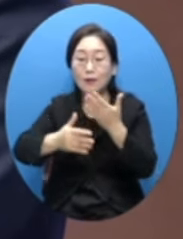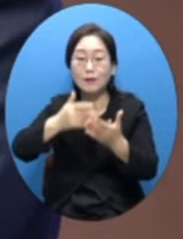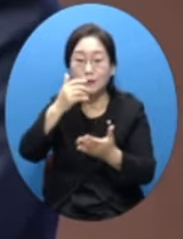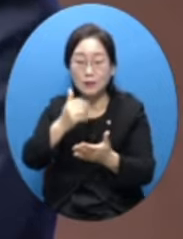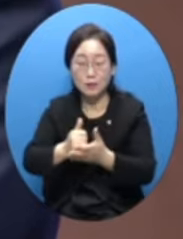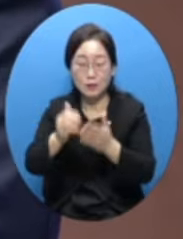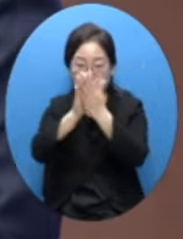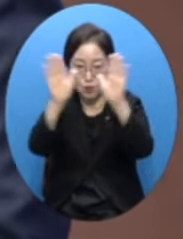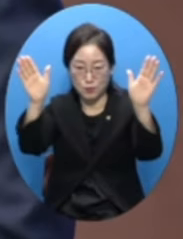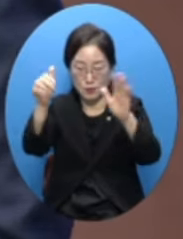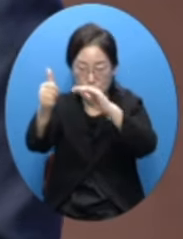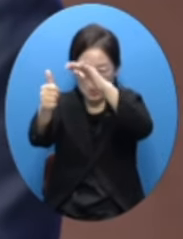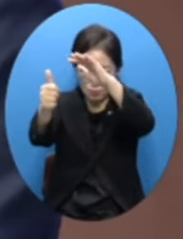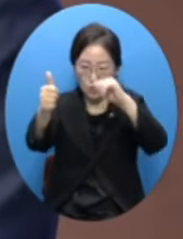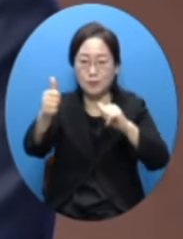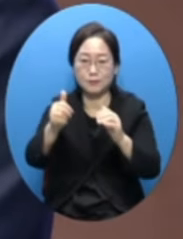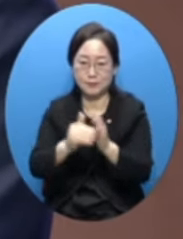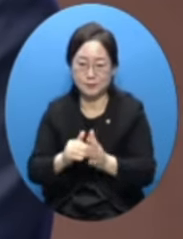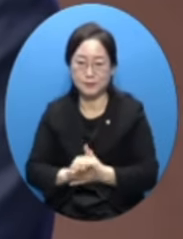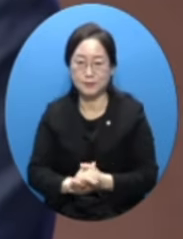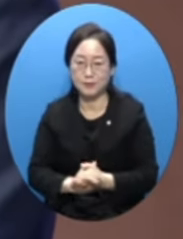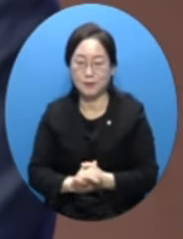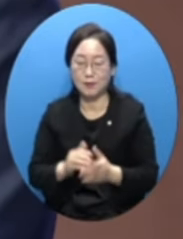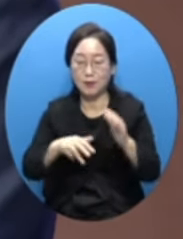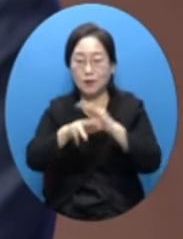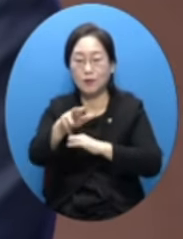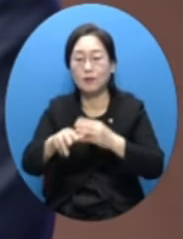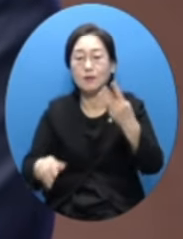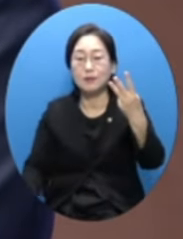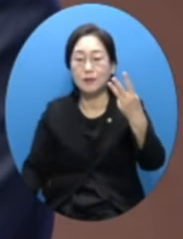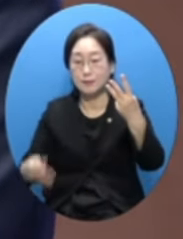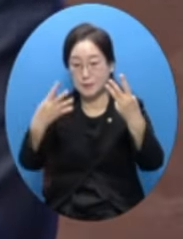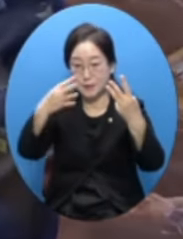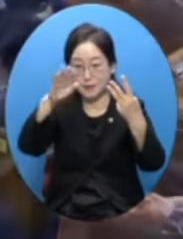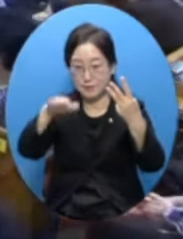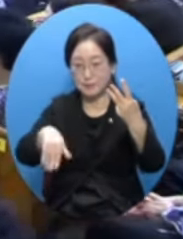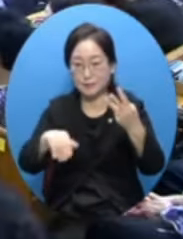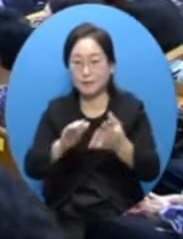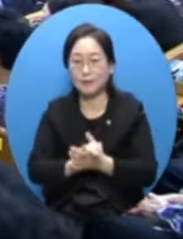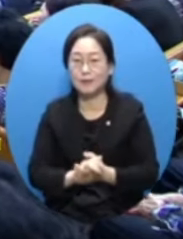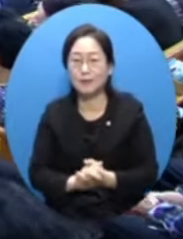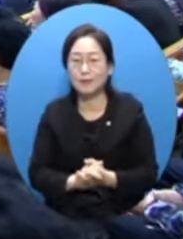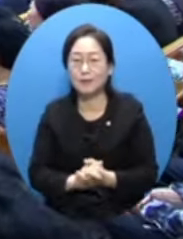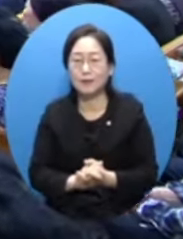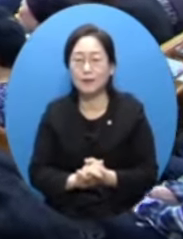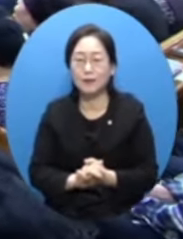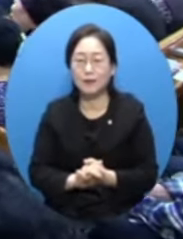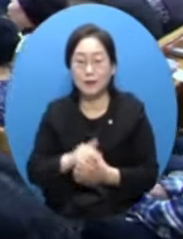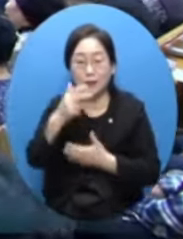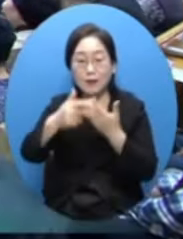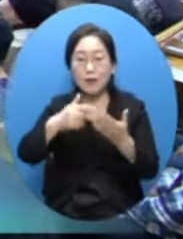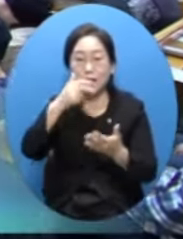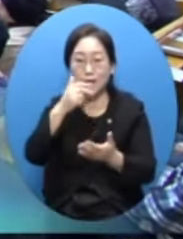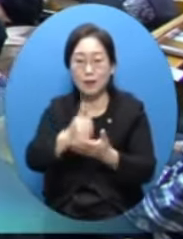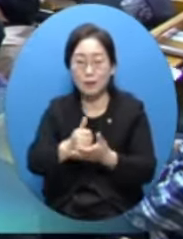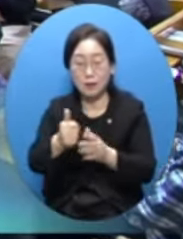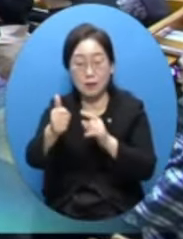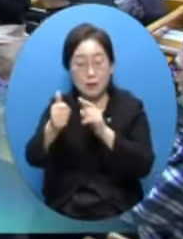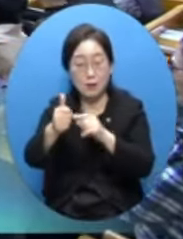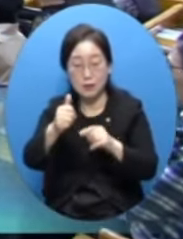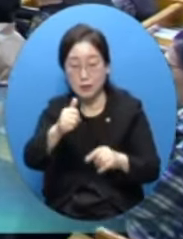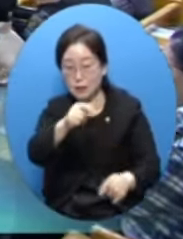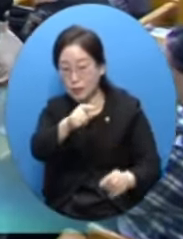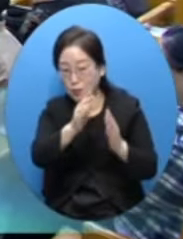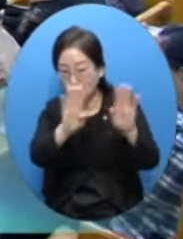모세를 부르셨습니다. 출애굽기 3장 4절은 이와 같이 말씀합니다. 여호와께서 그가 버리고 돌이켜 오는